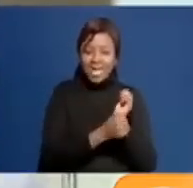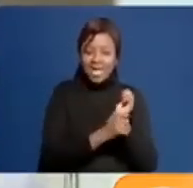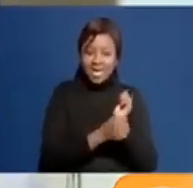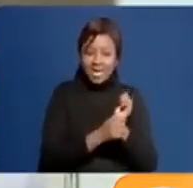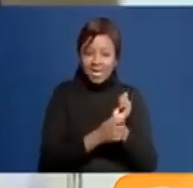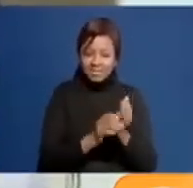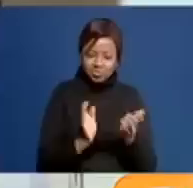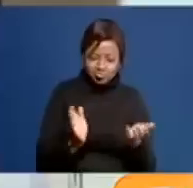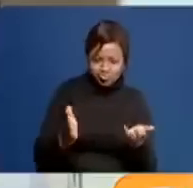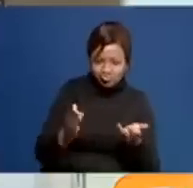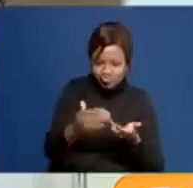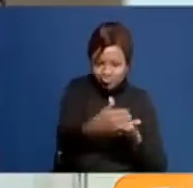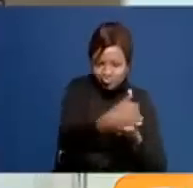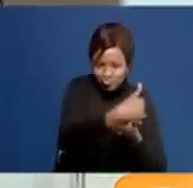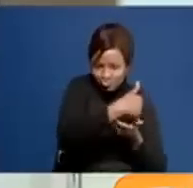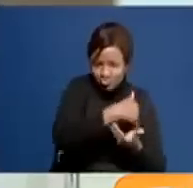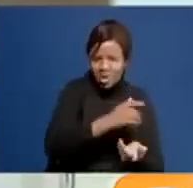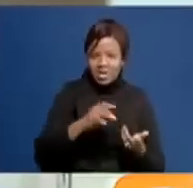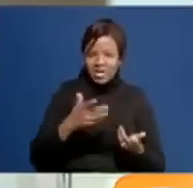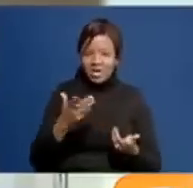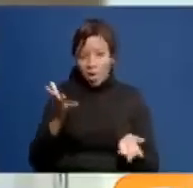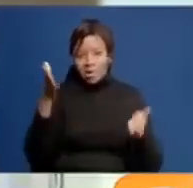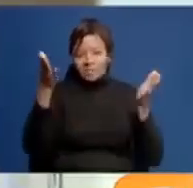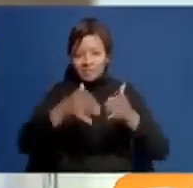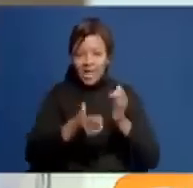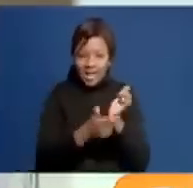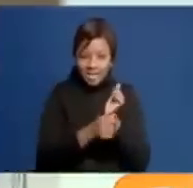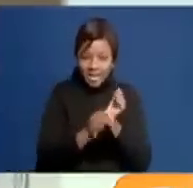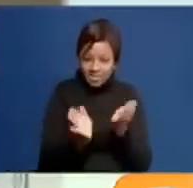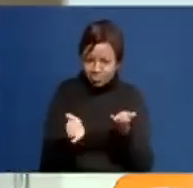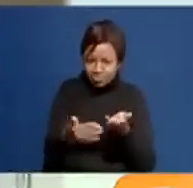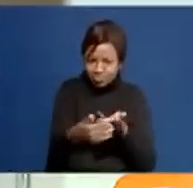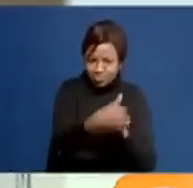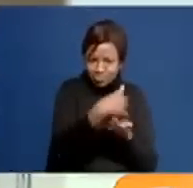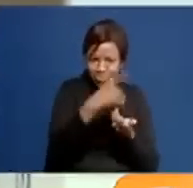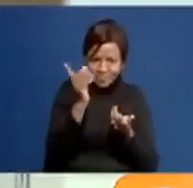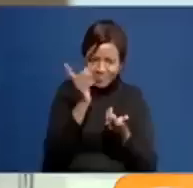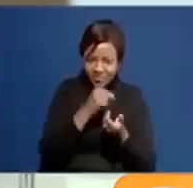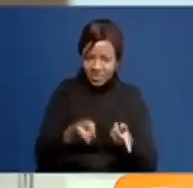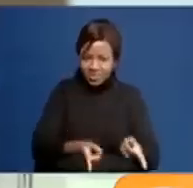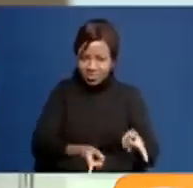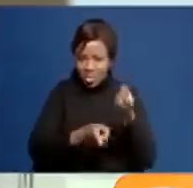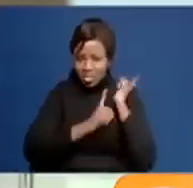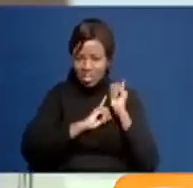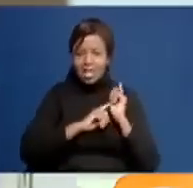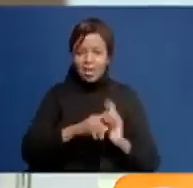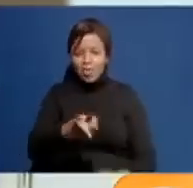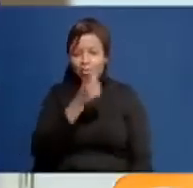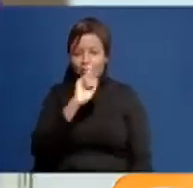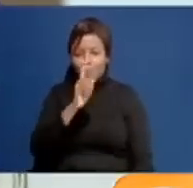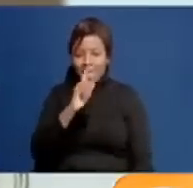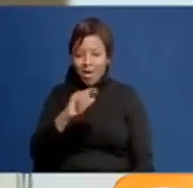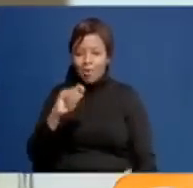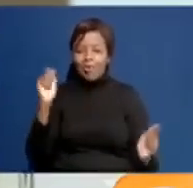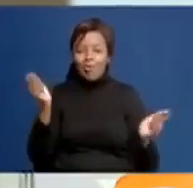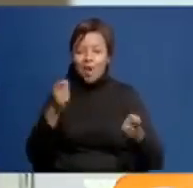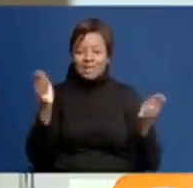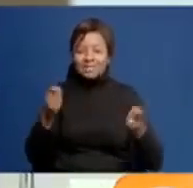Mahindi ikisha tolewa, ama huko Rift Valley, mahindi ikisha tolewa kwa shamba, wachawi huko